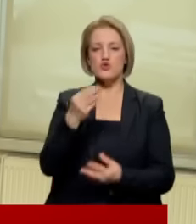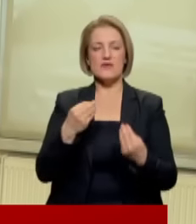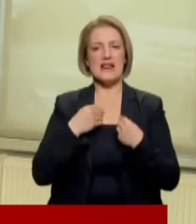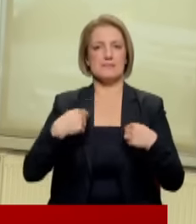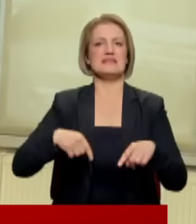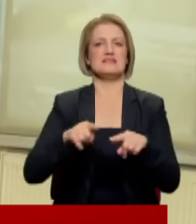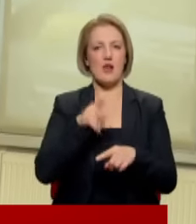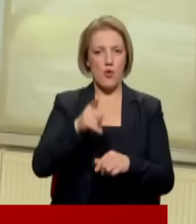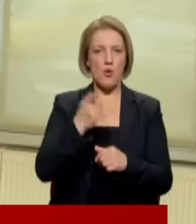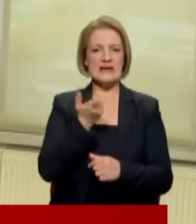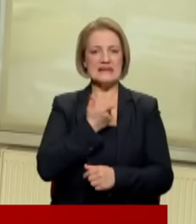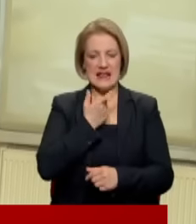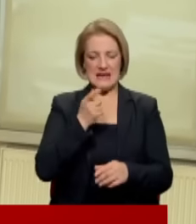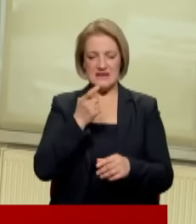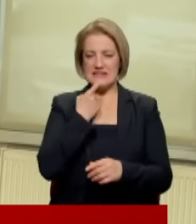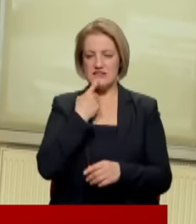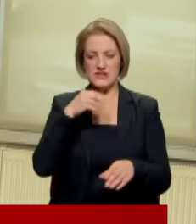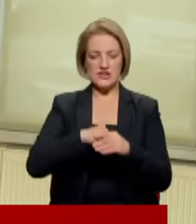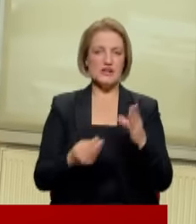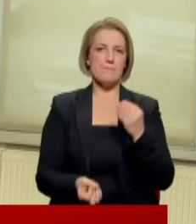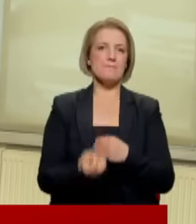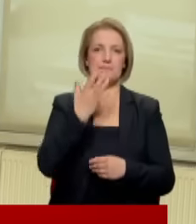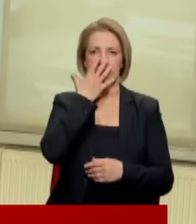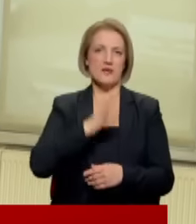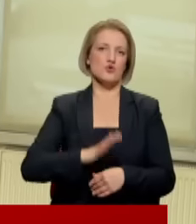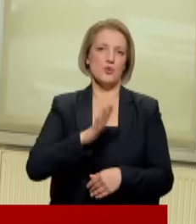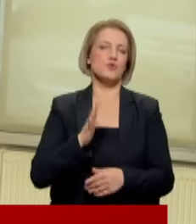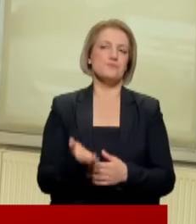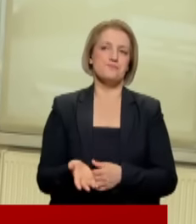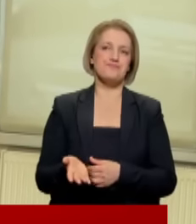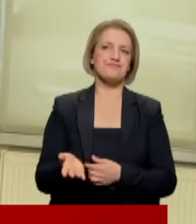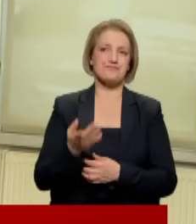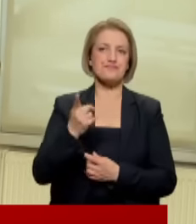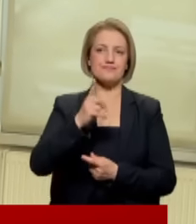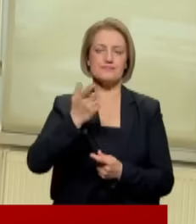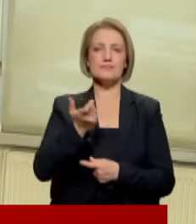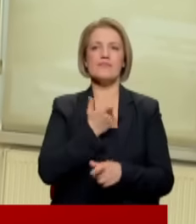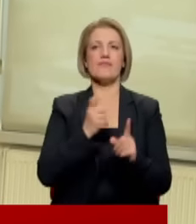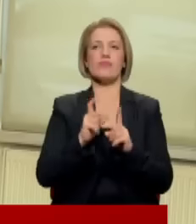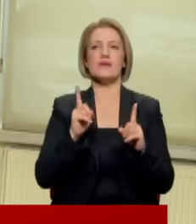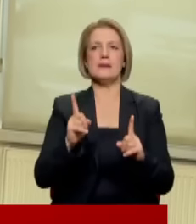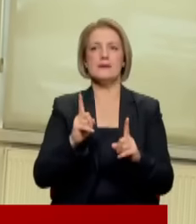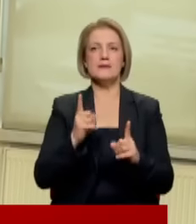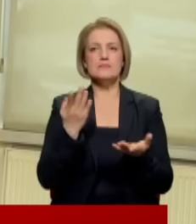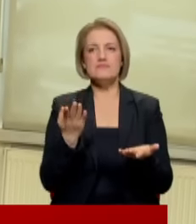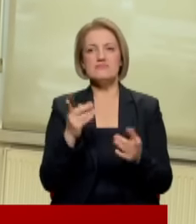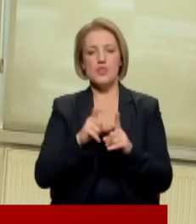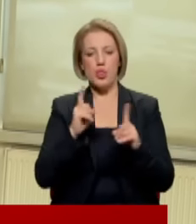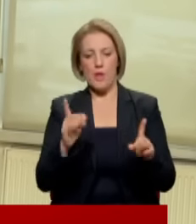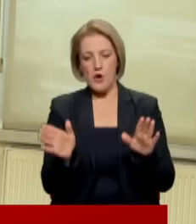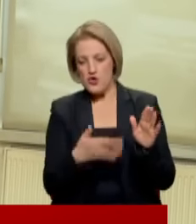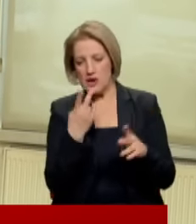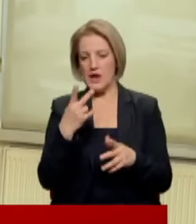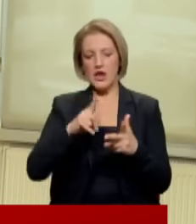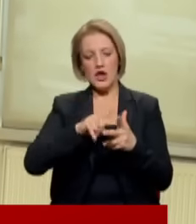Bizler yani o yasama yıl içinde çıkmasını bekliyoruz Her vatandaş olduğu gibi ancak bir yasama dönemi geçti 2 yasama dönemi geçti